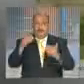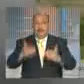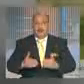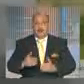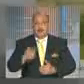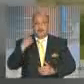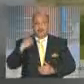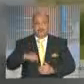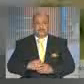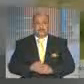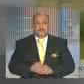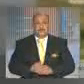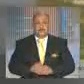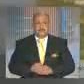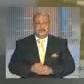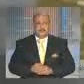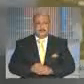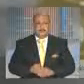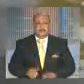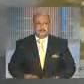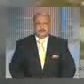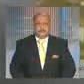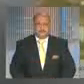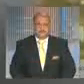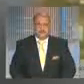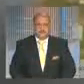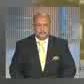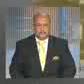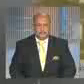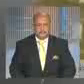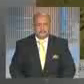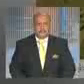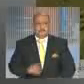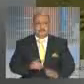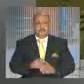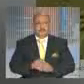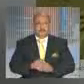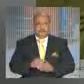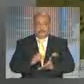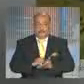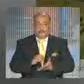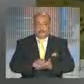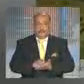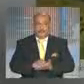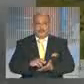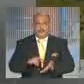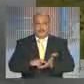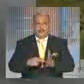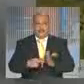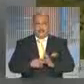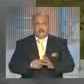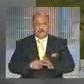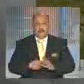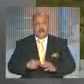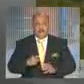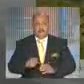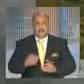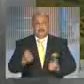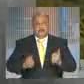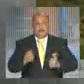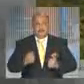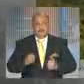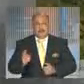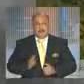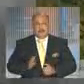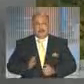أن المنزل المذكور هو مقر سكن ألماني نافية علاقته بالعناصر الإرهابية المتحصنة بالشعنبي،